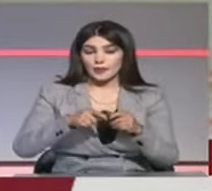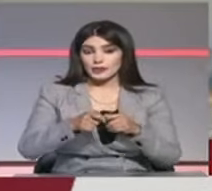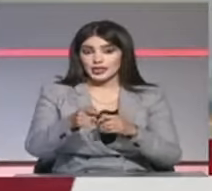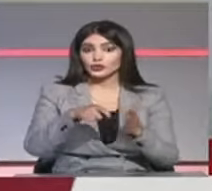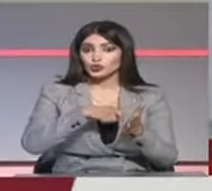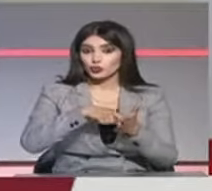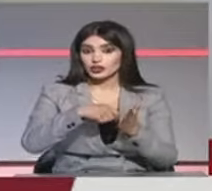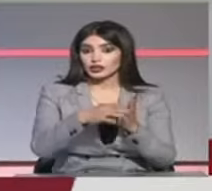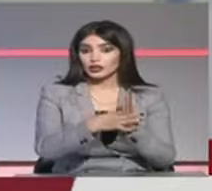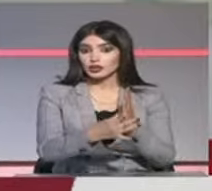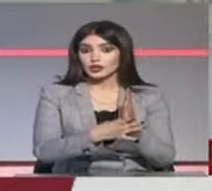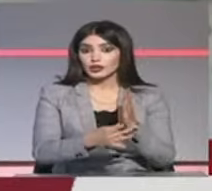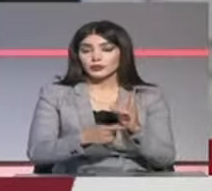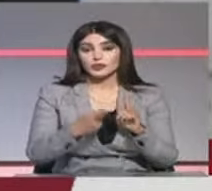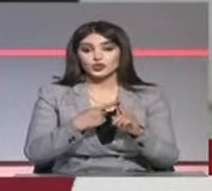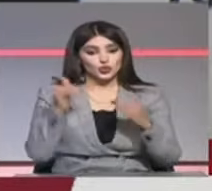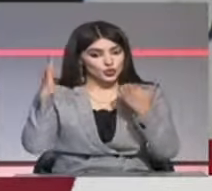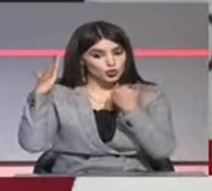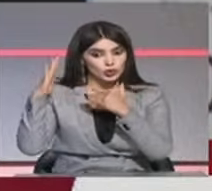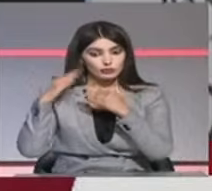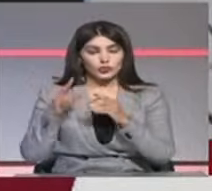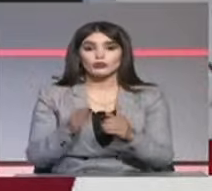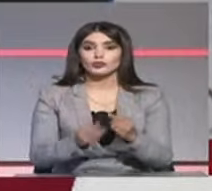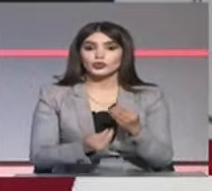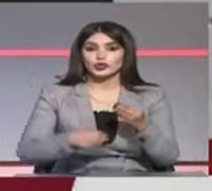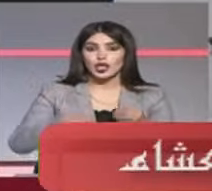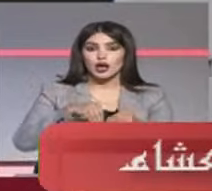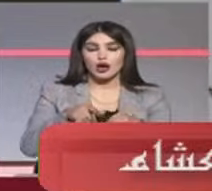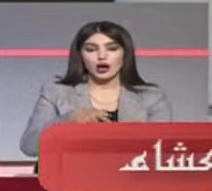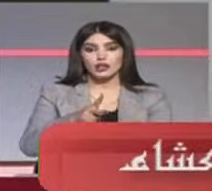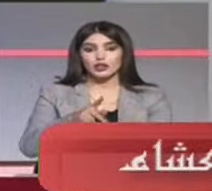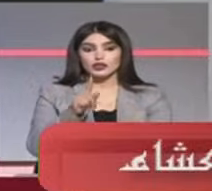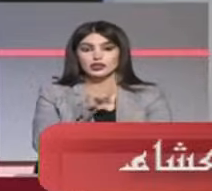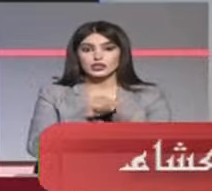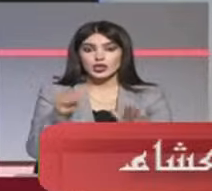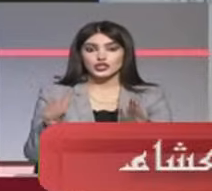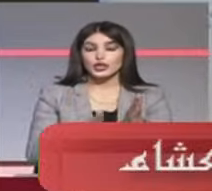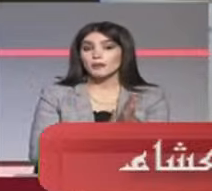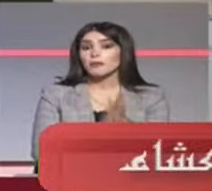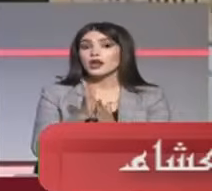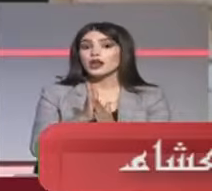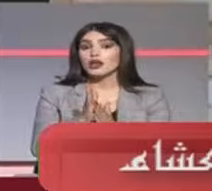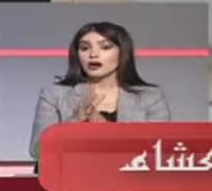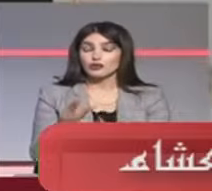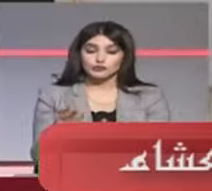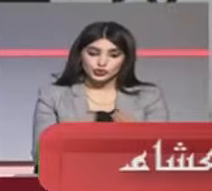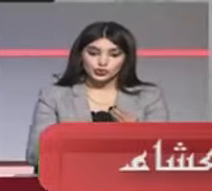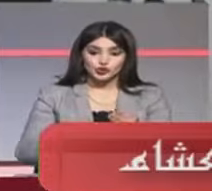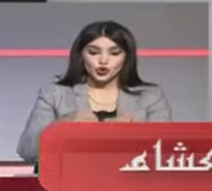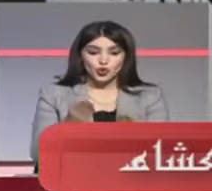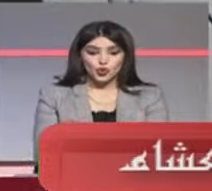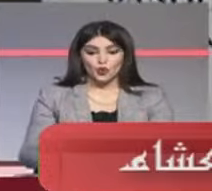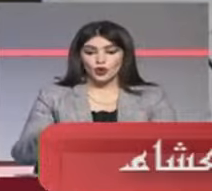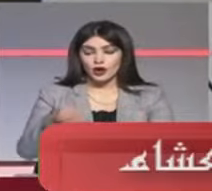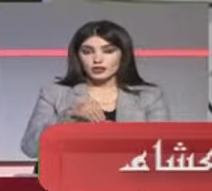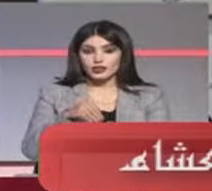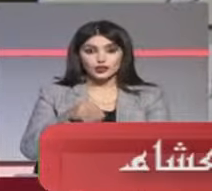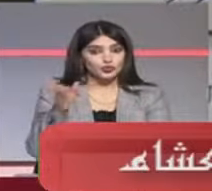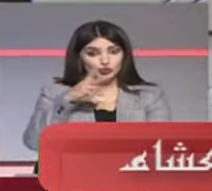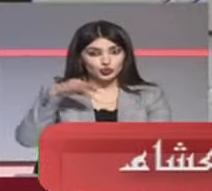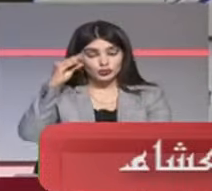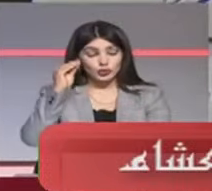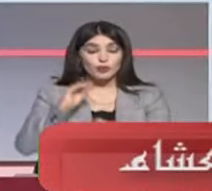من الديون الخارجيه المتراكمه التي تفوق سته عشر مليار دينار ازداد الوضع الاقتصادي للبلاد